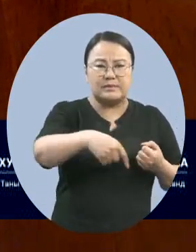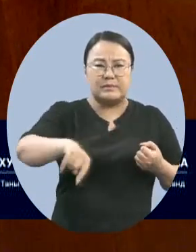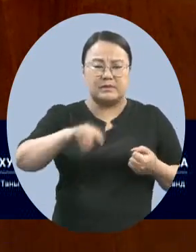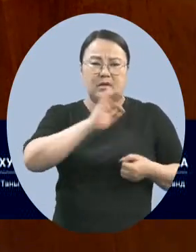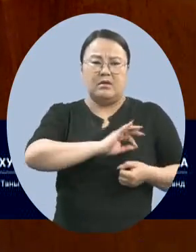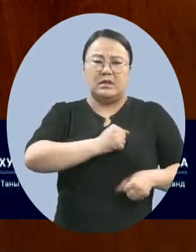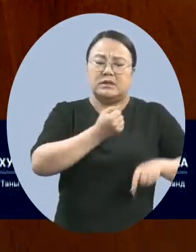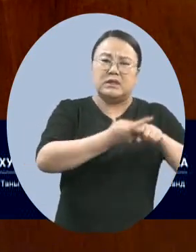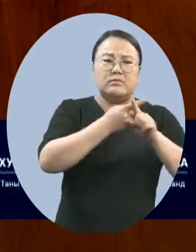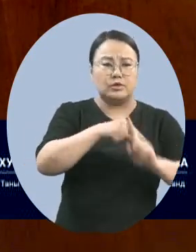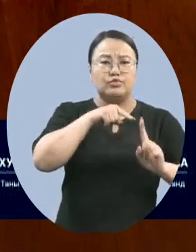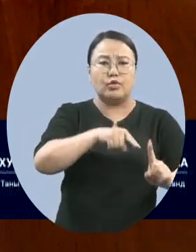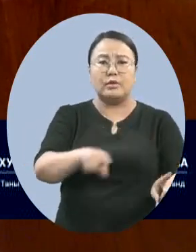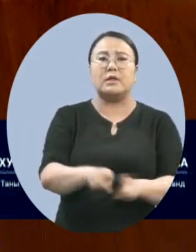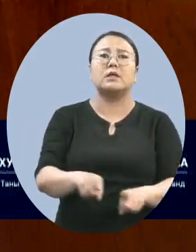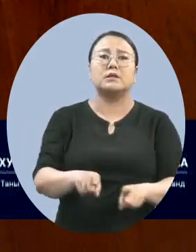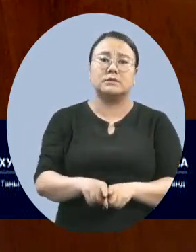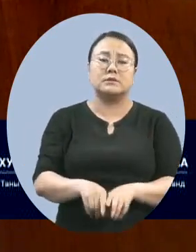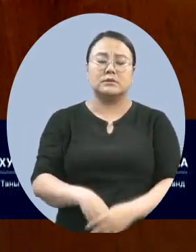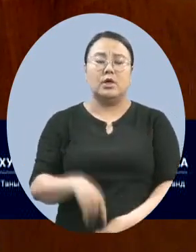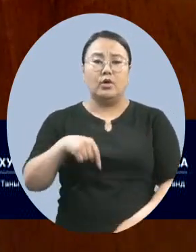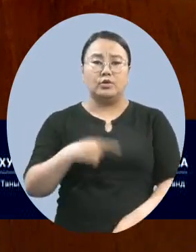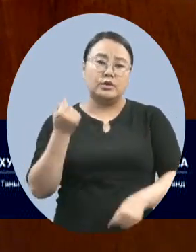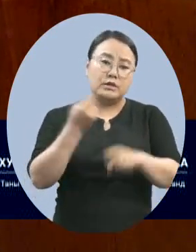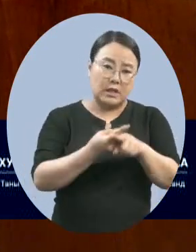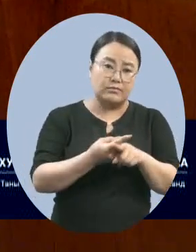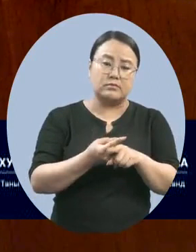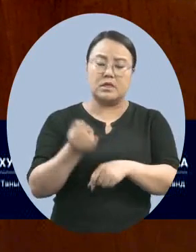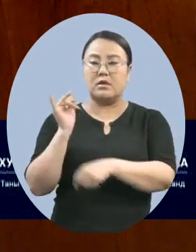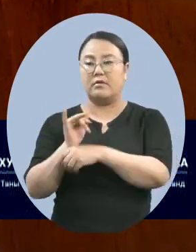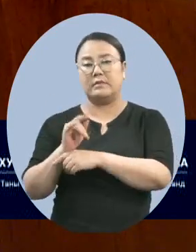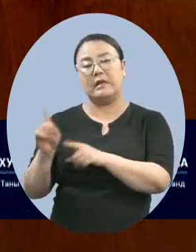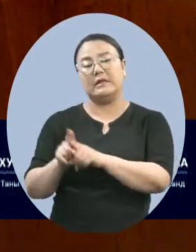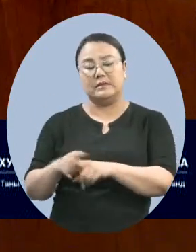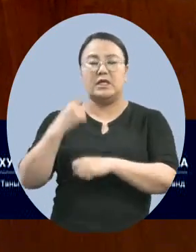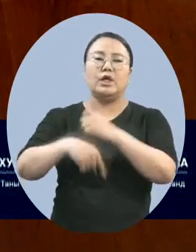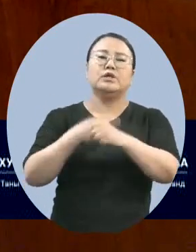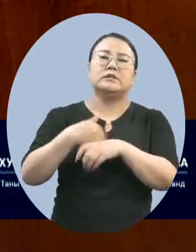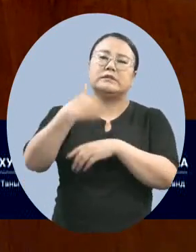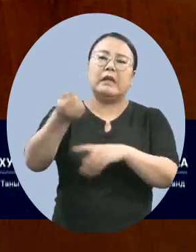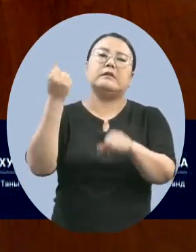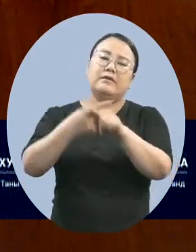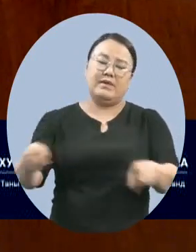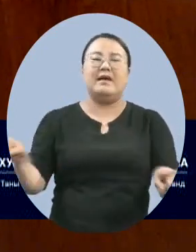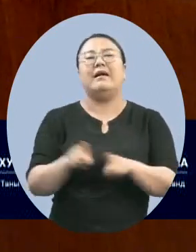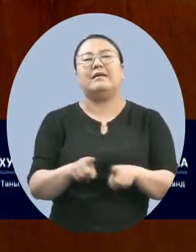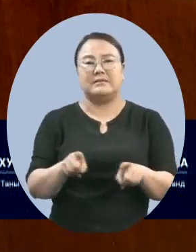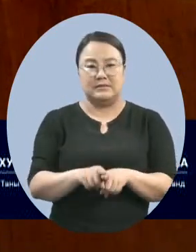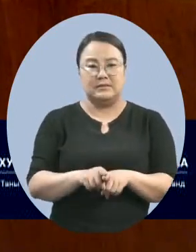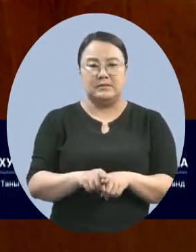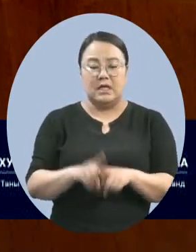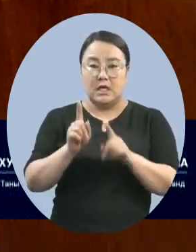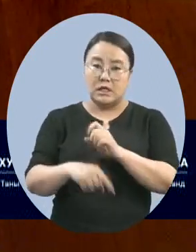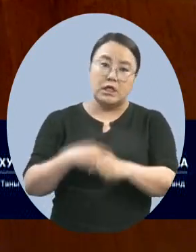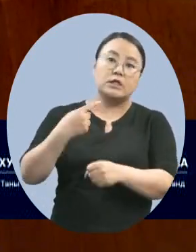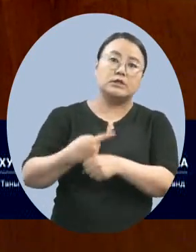бид зориулж байгаа юм аа. Өнөөдөр нэмсэн ч инфляц хөдлөн, хойд нэмсэн ч инфляц хөдлөн. А хойдон гарна